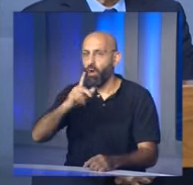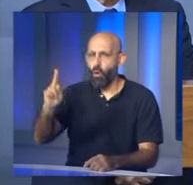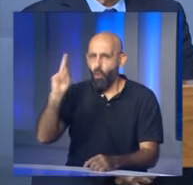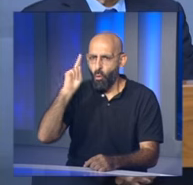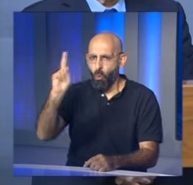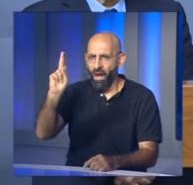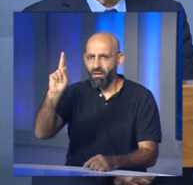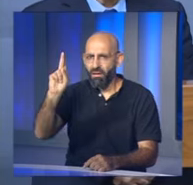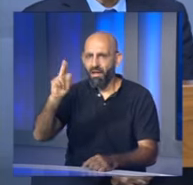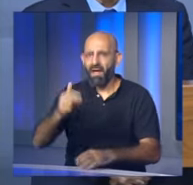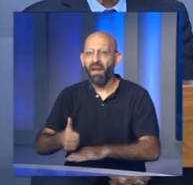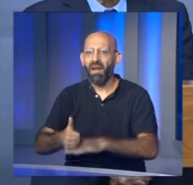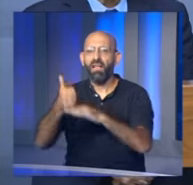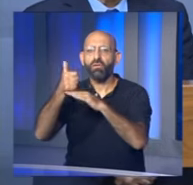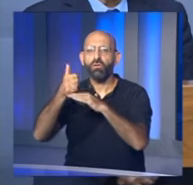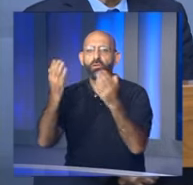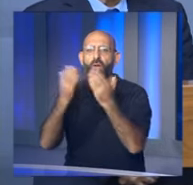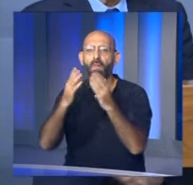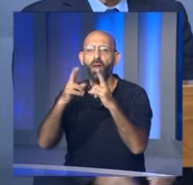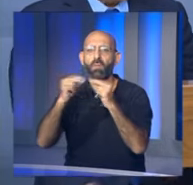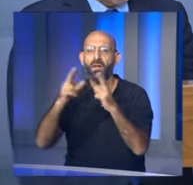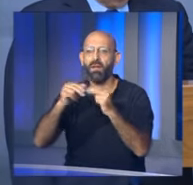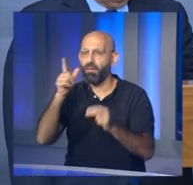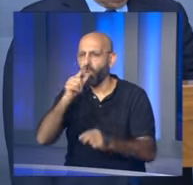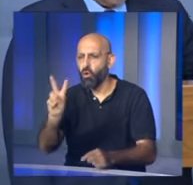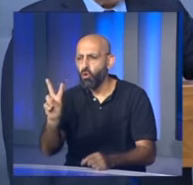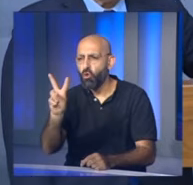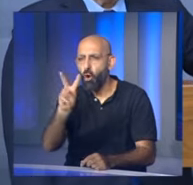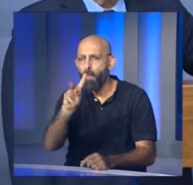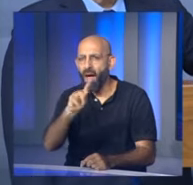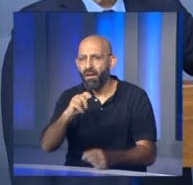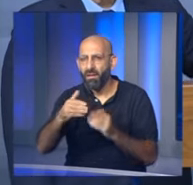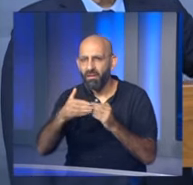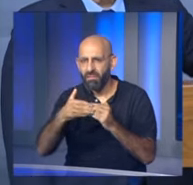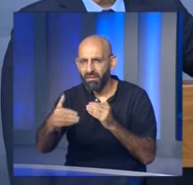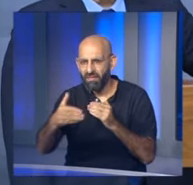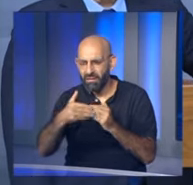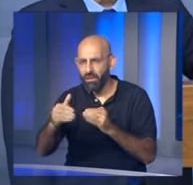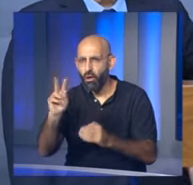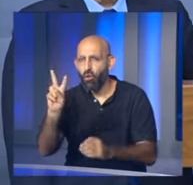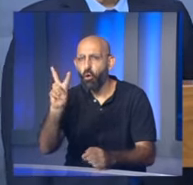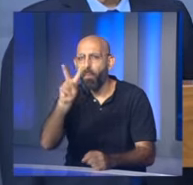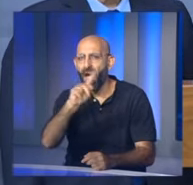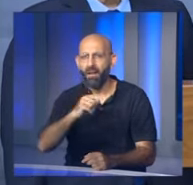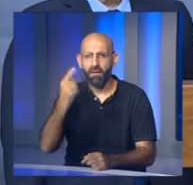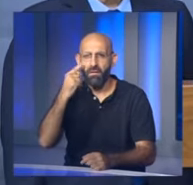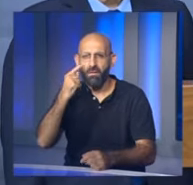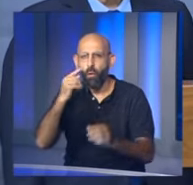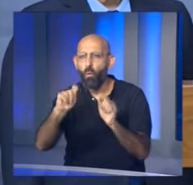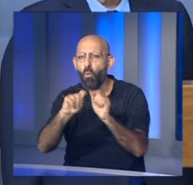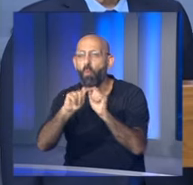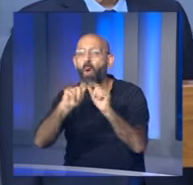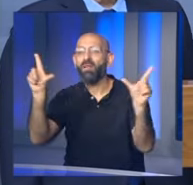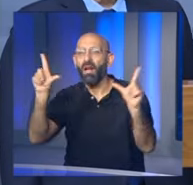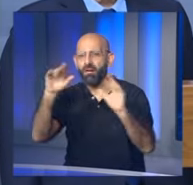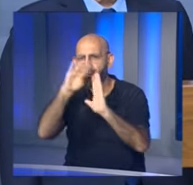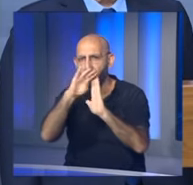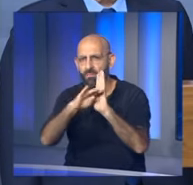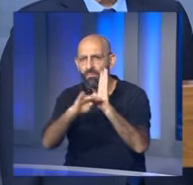بفتح صفوفها واستقبال طلابها بعد اجراء عمليه الاحصاء